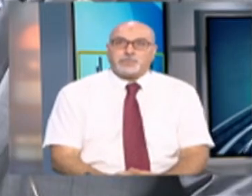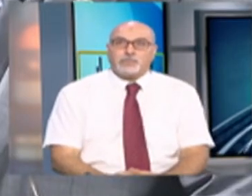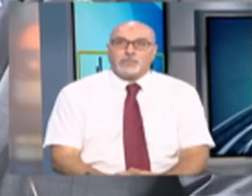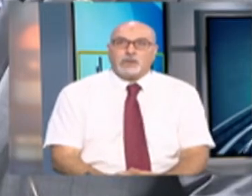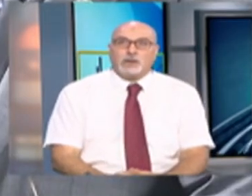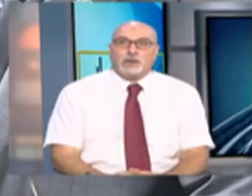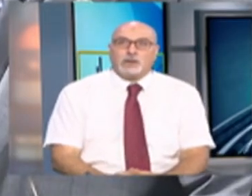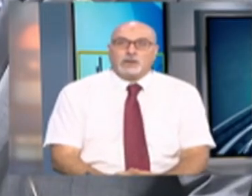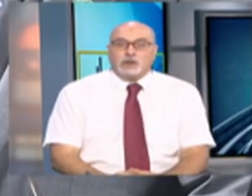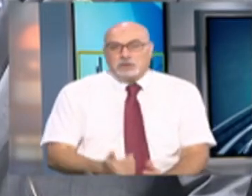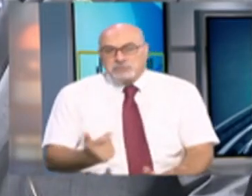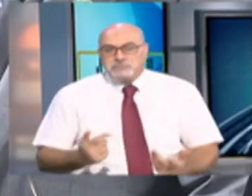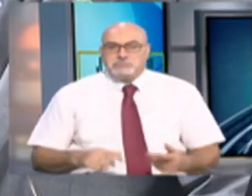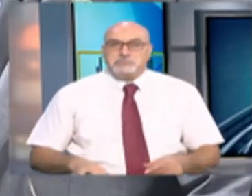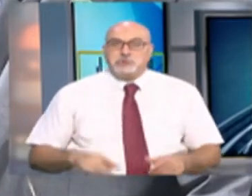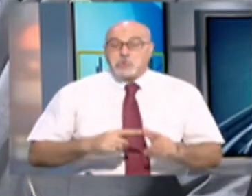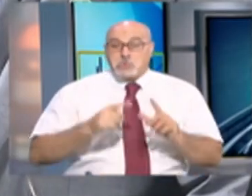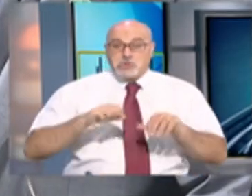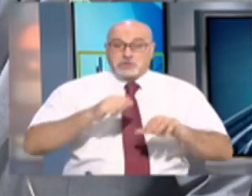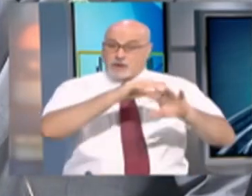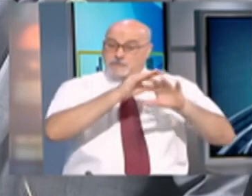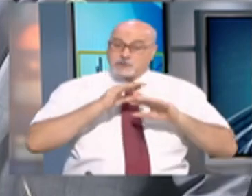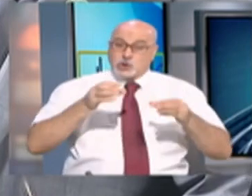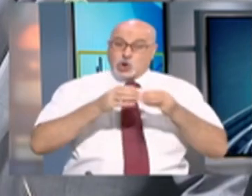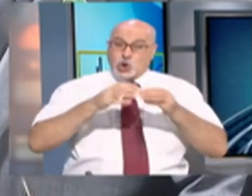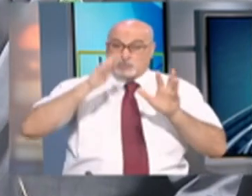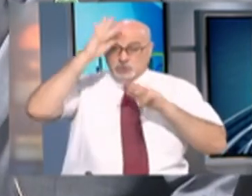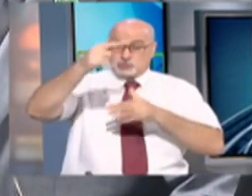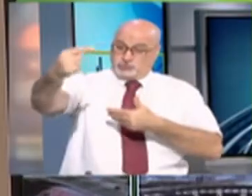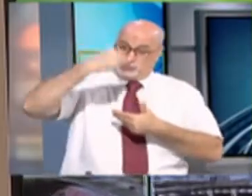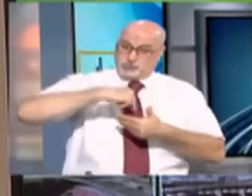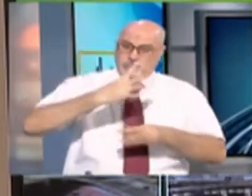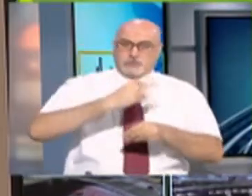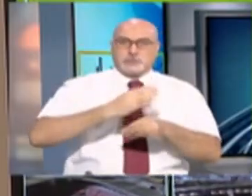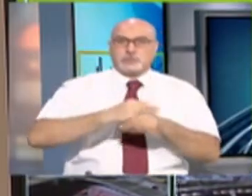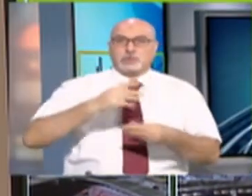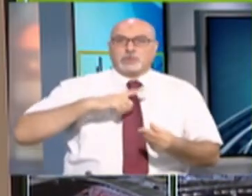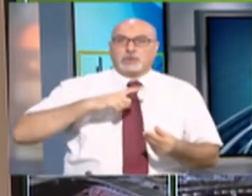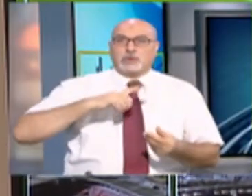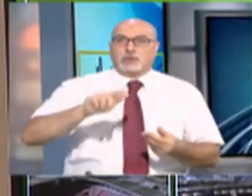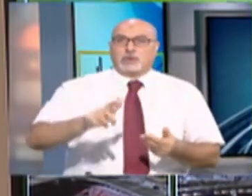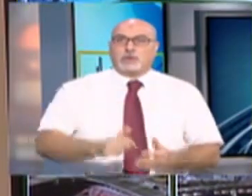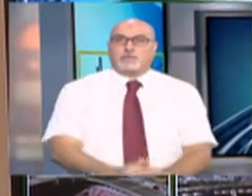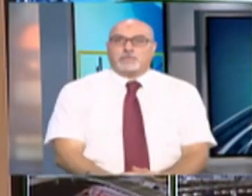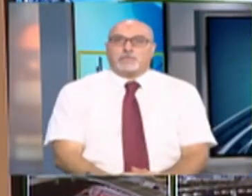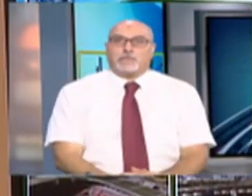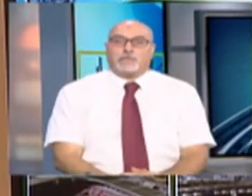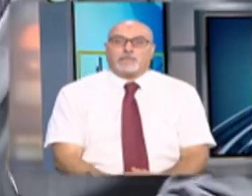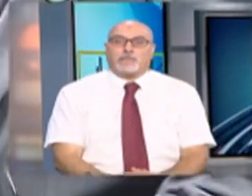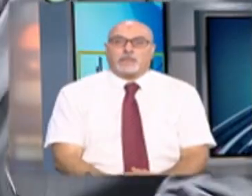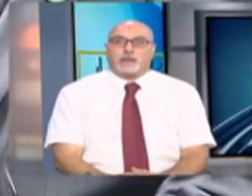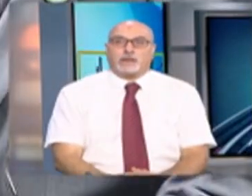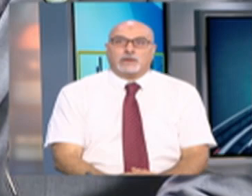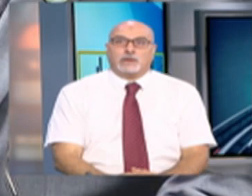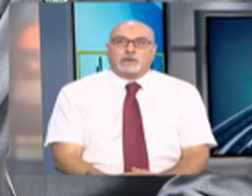التعبير لما إنسان يشوف واش رانا قادرين نديرو في ظرف وجيز الحمد لله. وهذه في